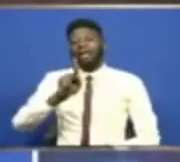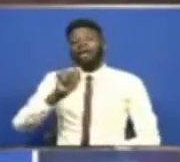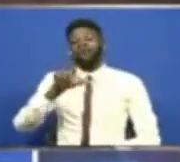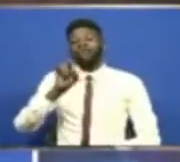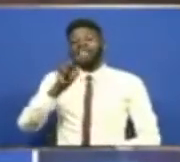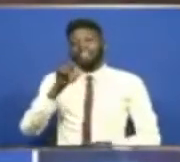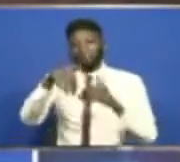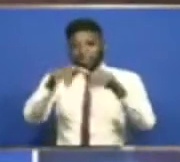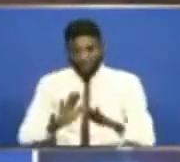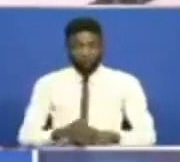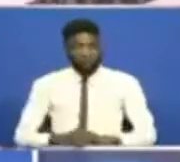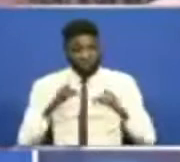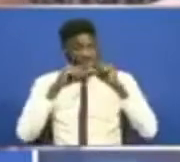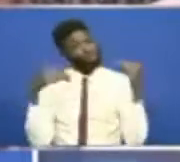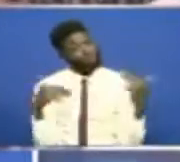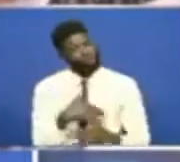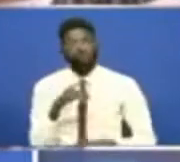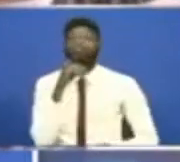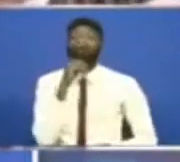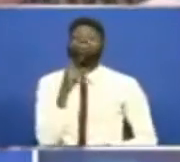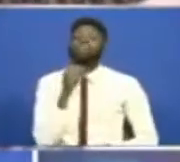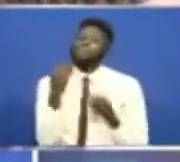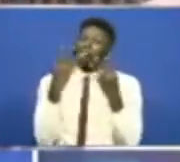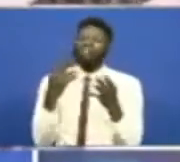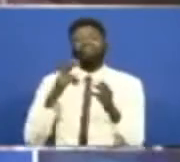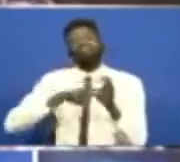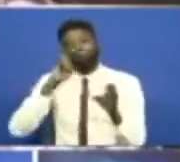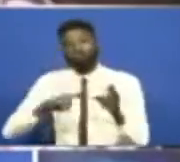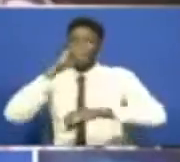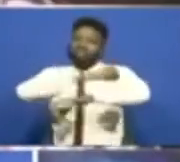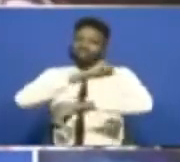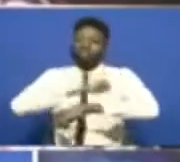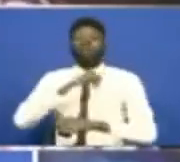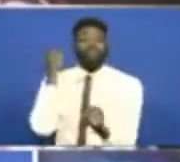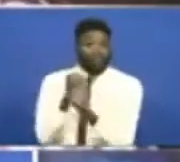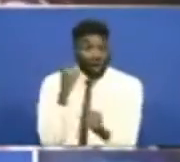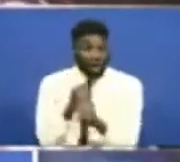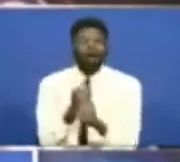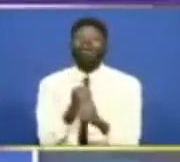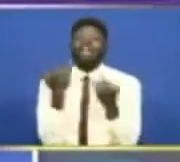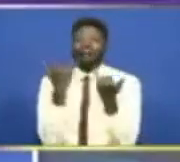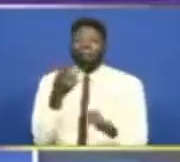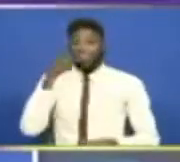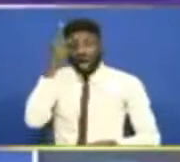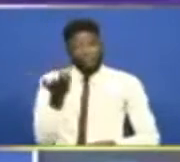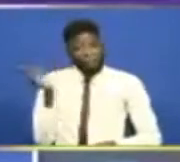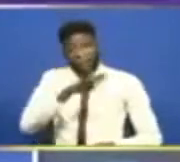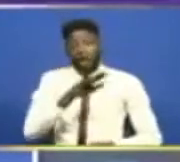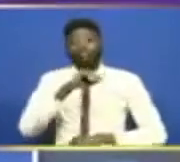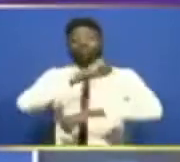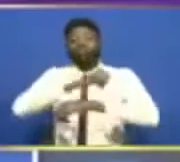wameacha masomo kimakusudi ili kufanya kazi za vibarua na kuwapa wazazi jukumu gumu la kuwarejesha shuleni. Nataka nitoe